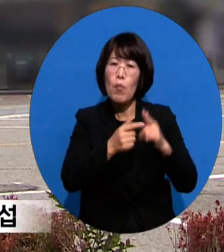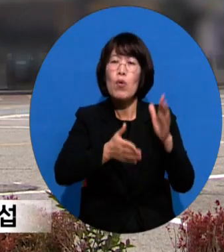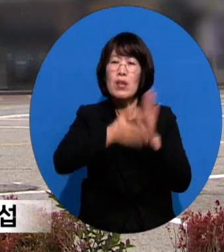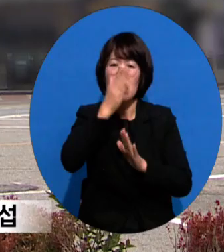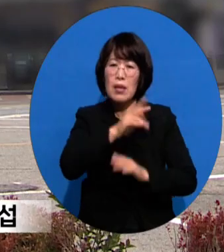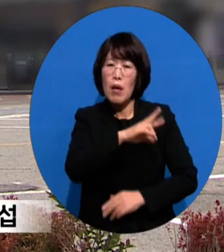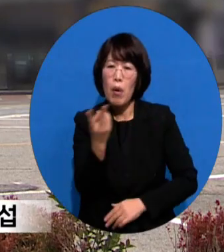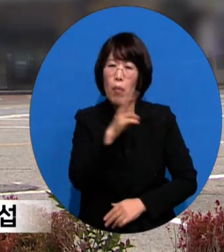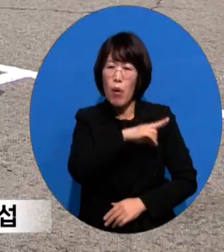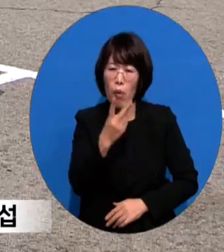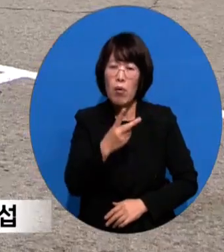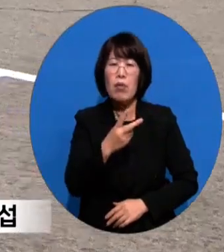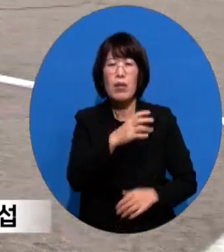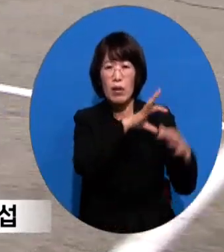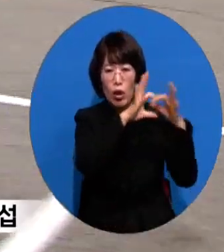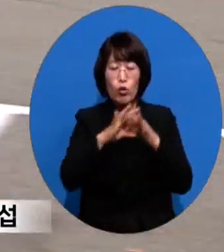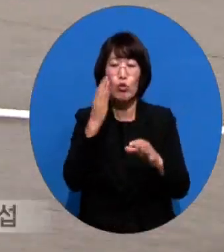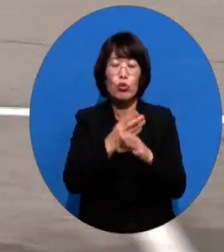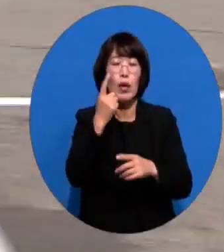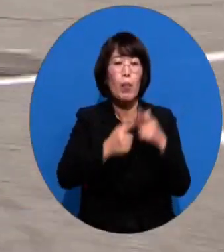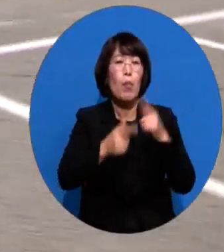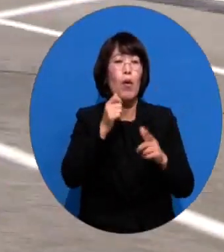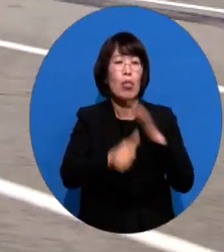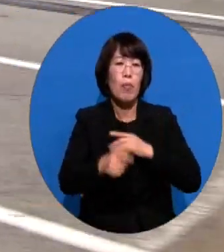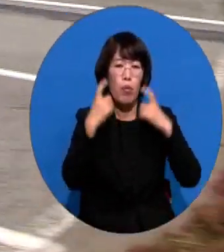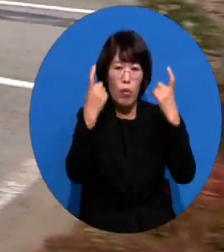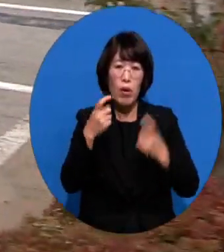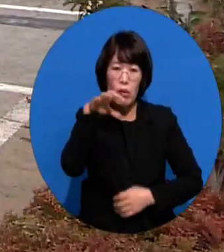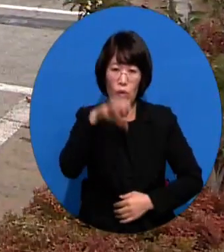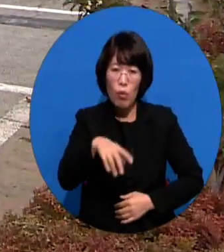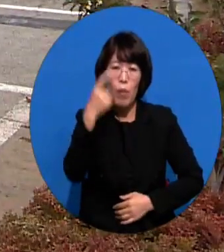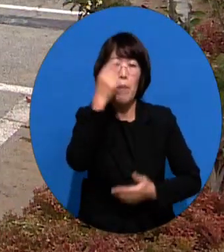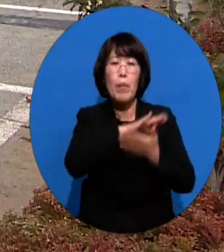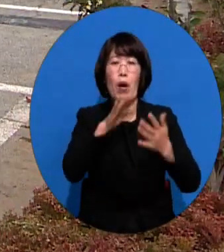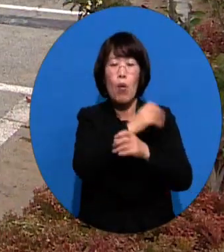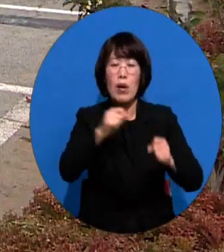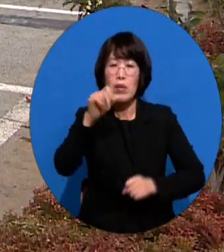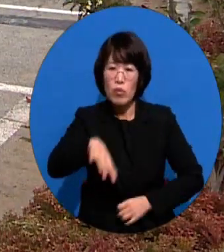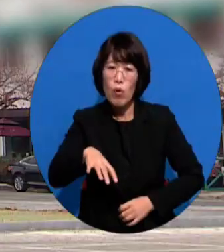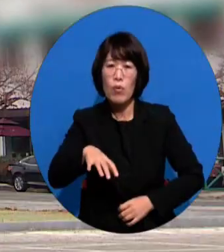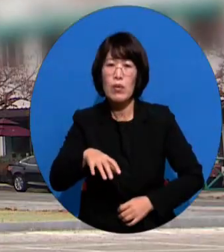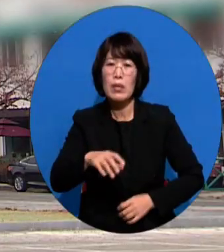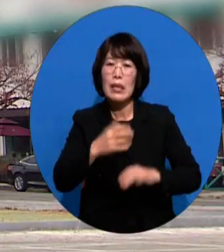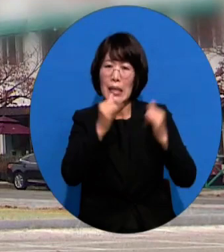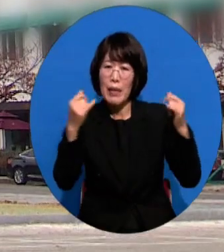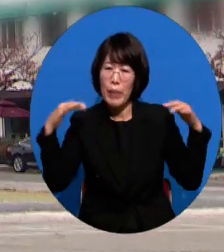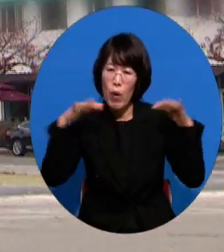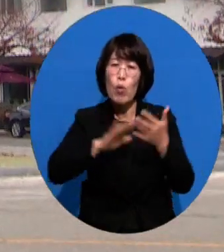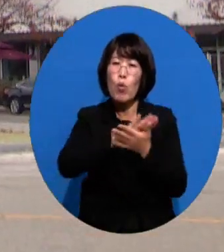변경을 거듭하는 사이 목포 대표 관광지인 평화광장의 친수 공간을